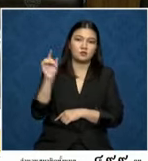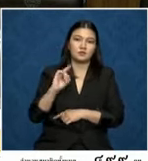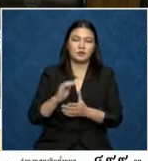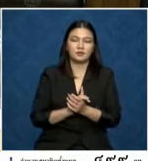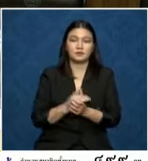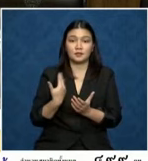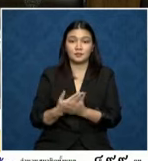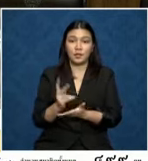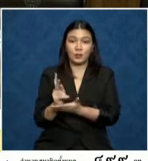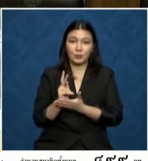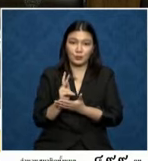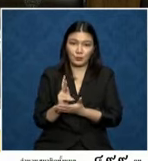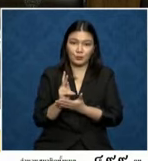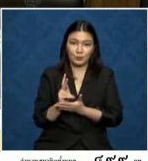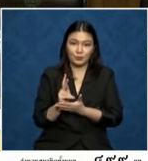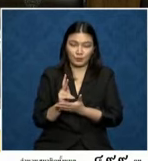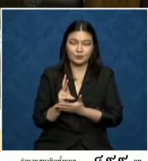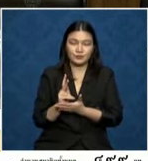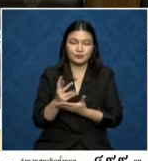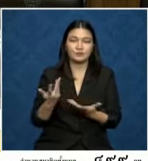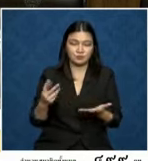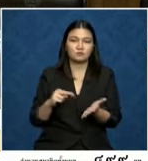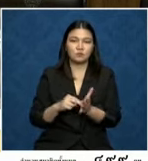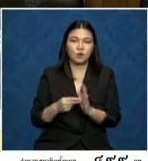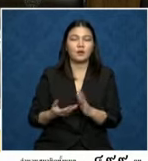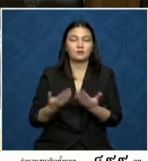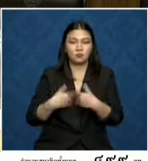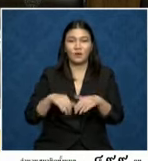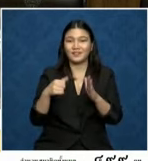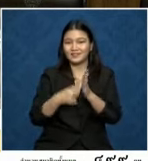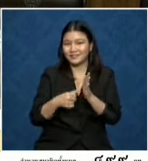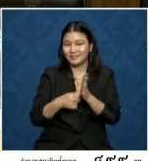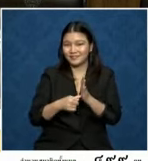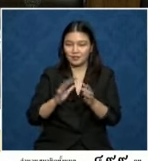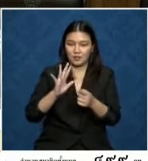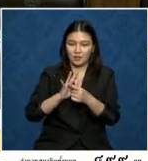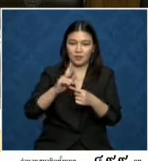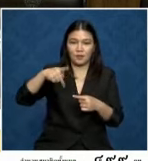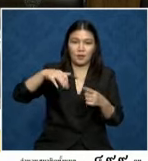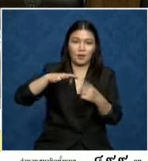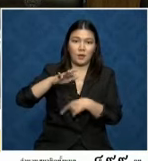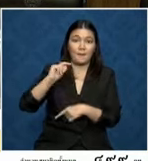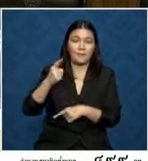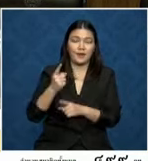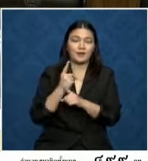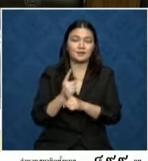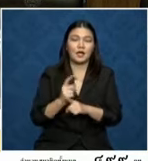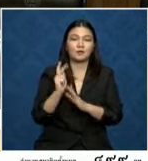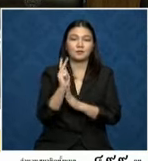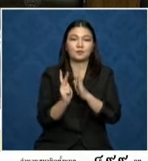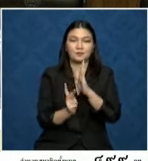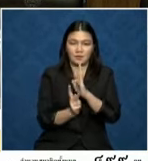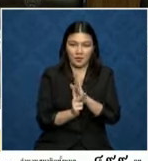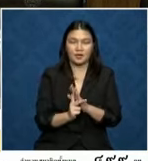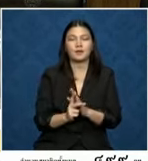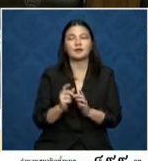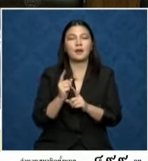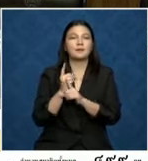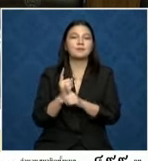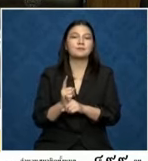กู้เงินอื่นๆเนี่ยหรือว่าเป็นหนี้ทางแพ่งตามประมวลกฎหมายอาญาตามประมวลกฎหมายแ